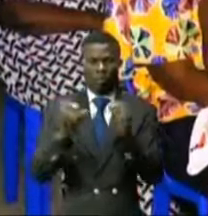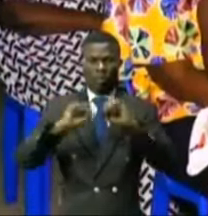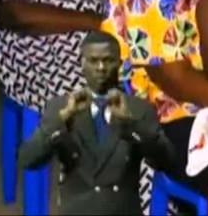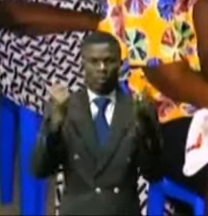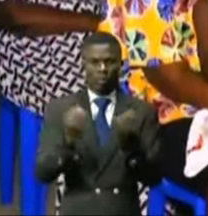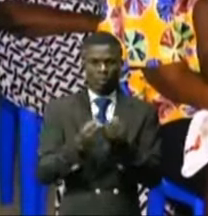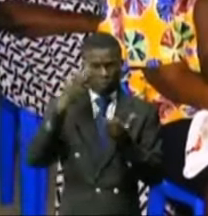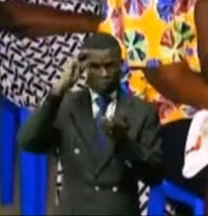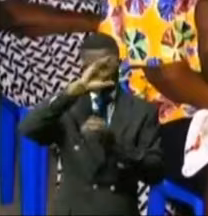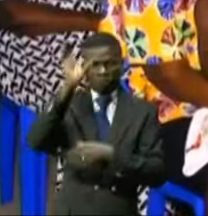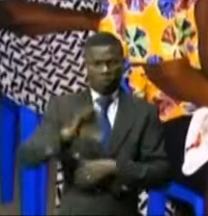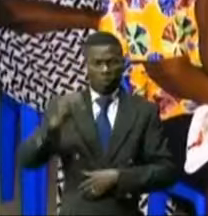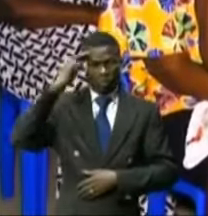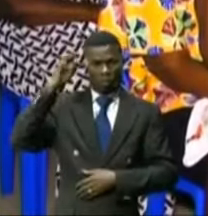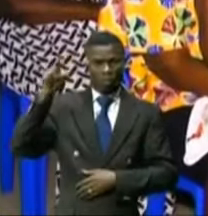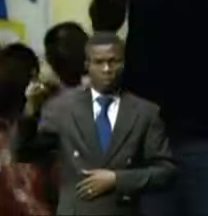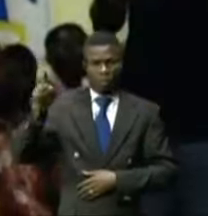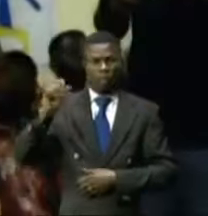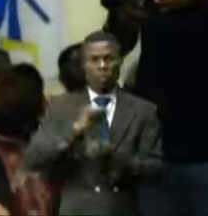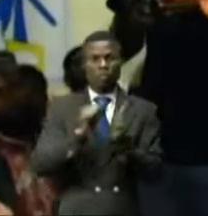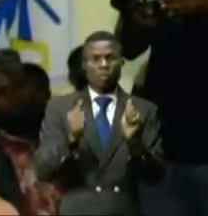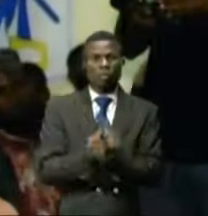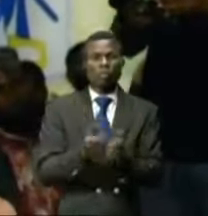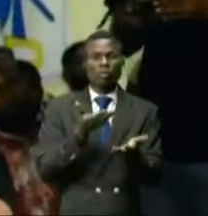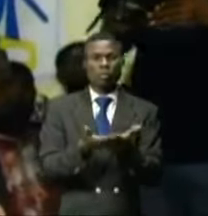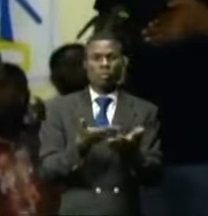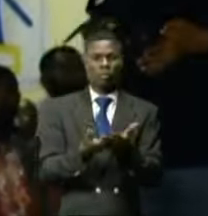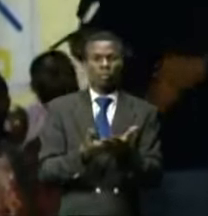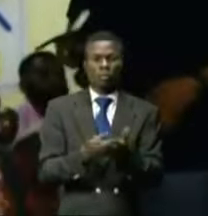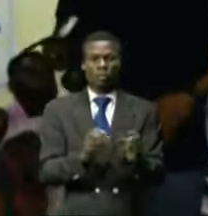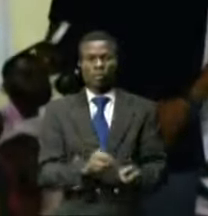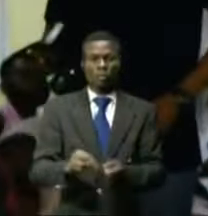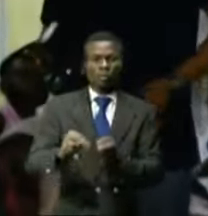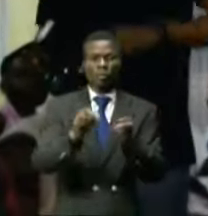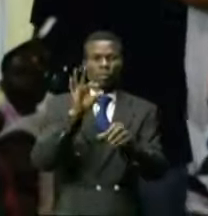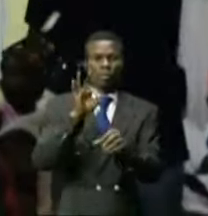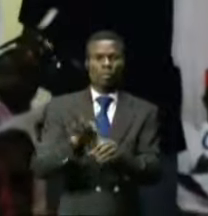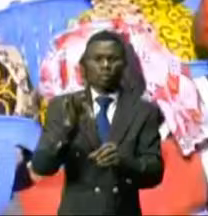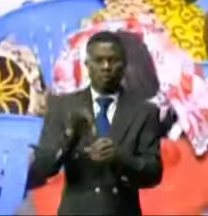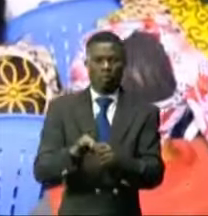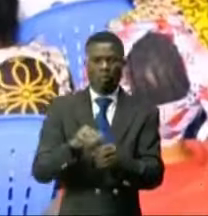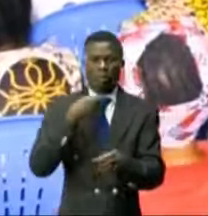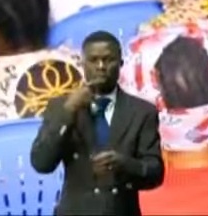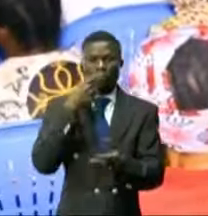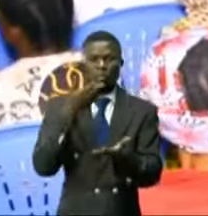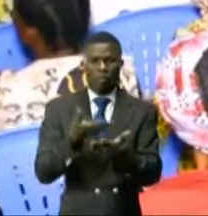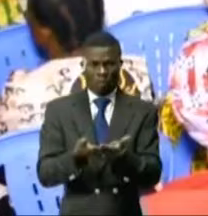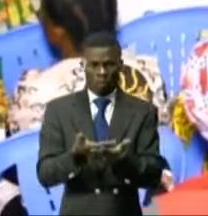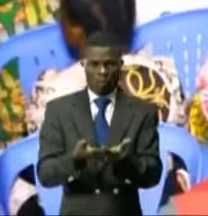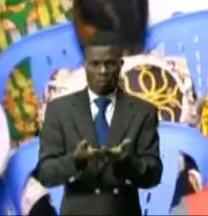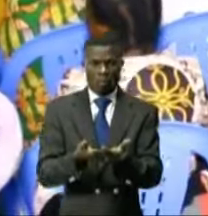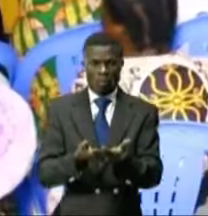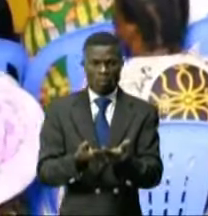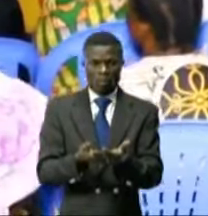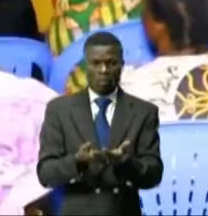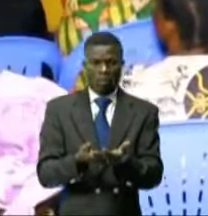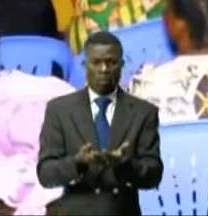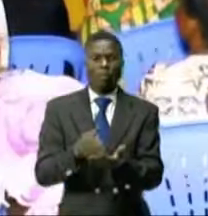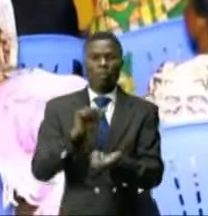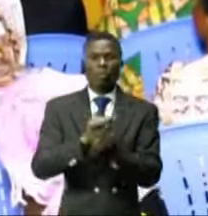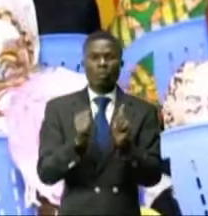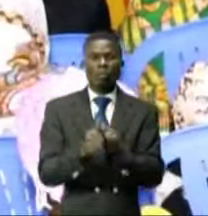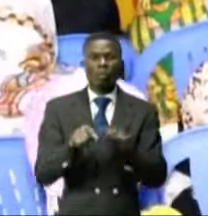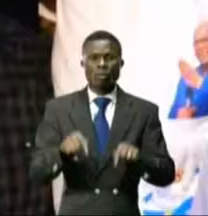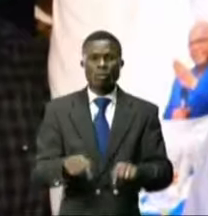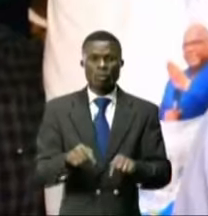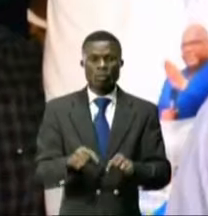cette municipalité. Les questions sur les stratégies électorales étaient également à l'ordre du jour. Il était question de